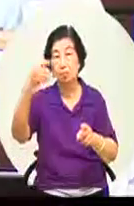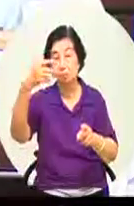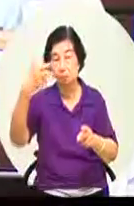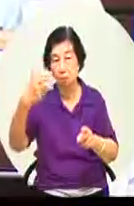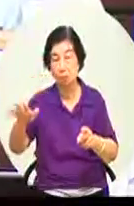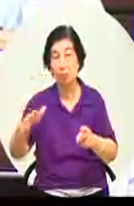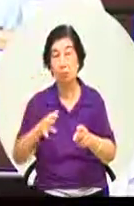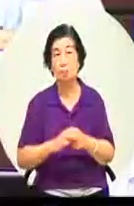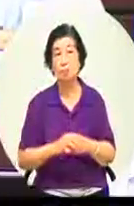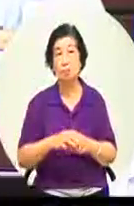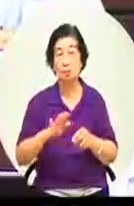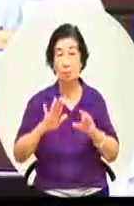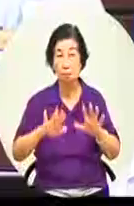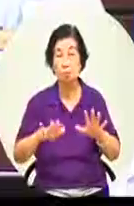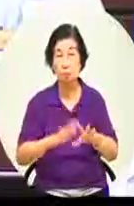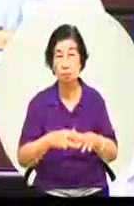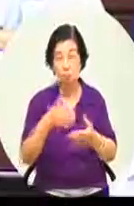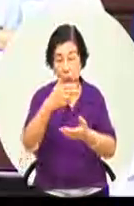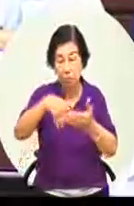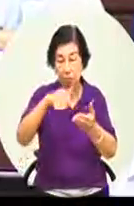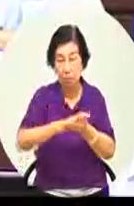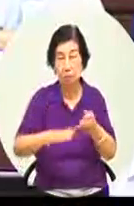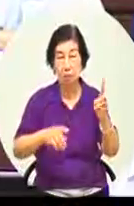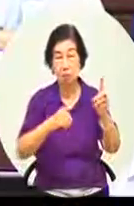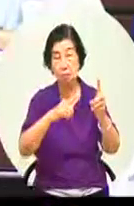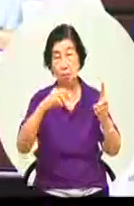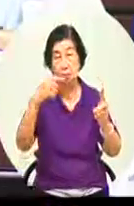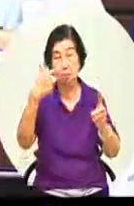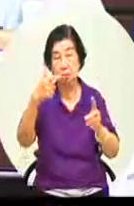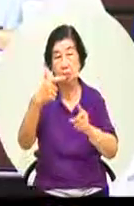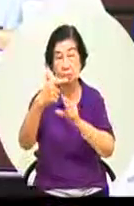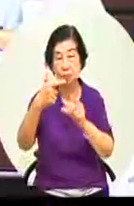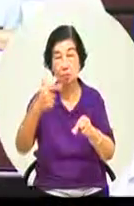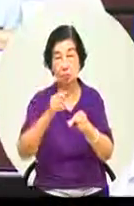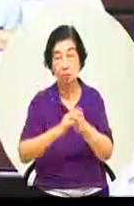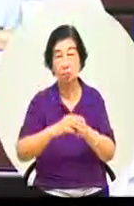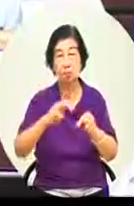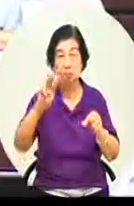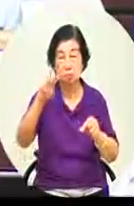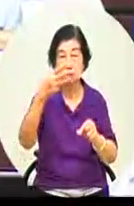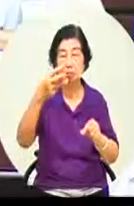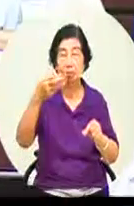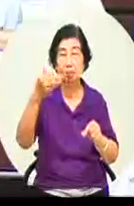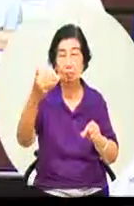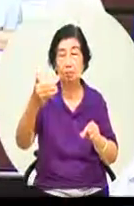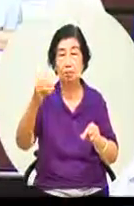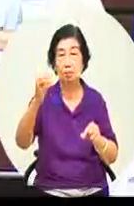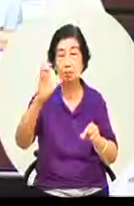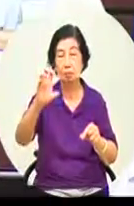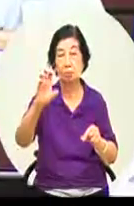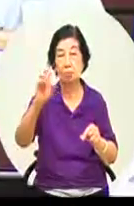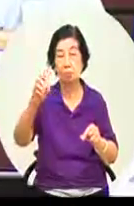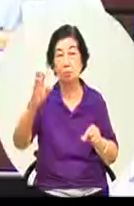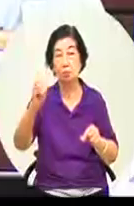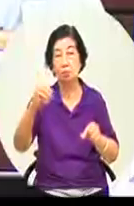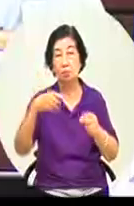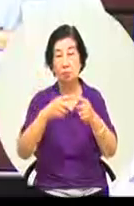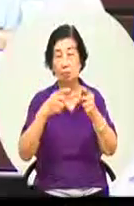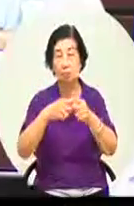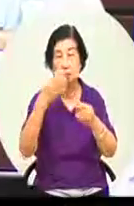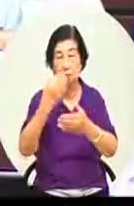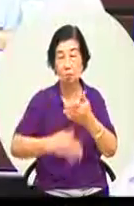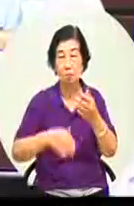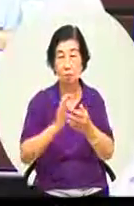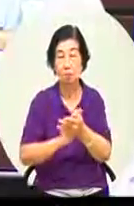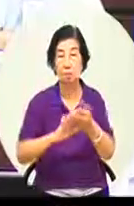年，我们只能统计到6月份，所以是390万人次，那大概月幅减少了1.3%。